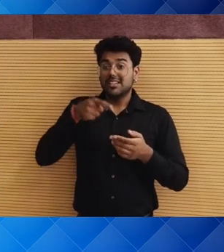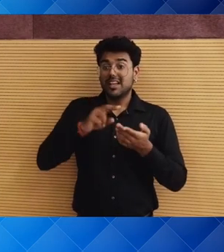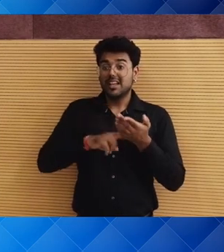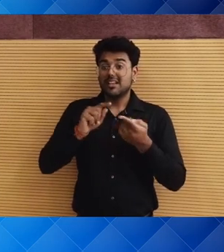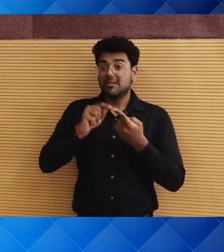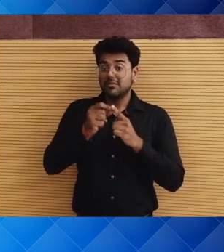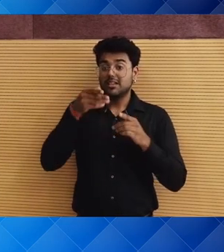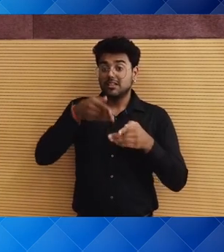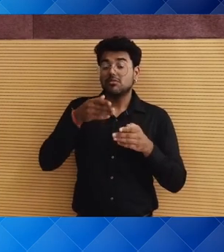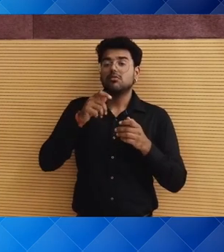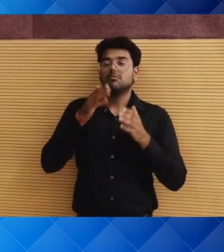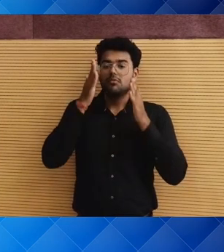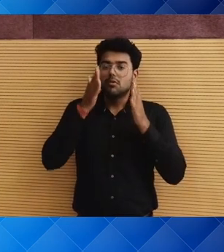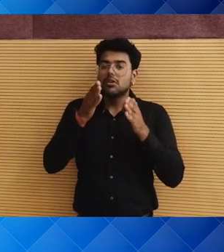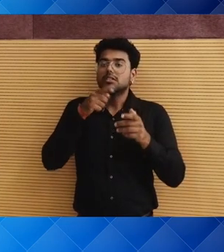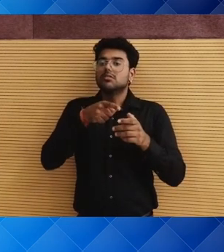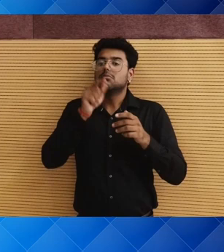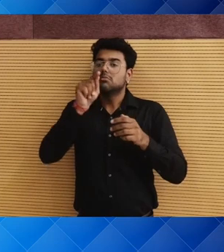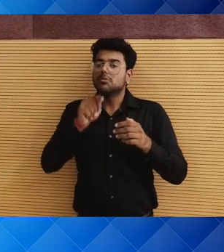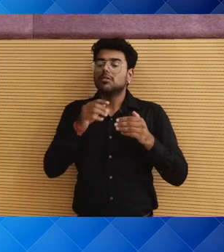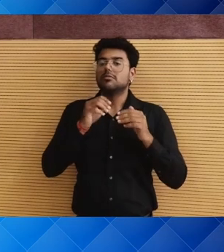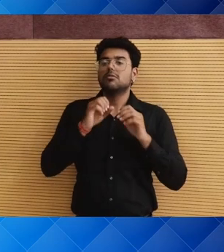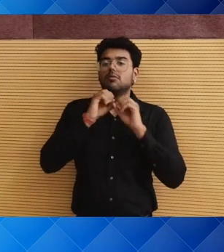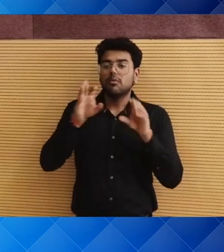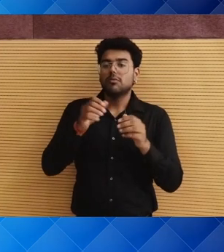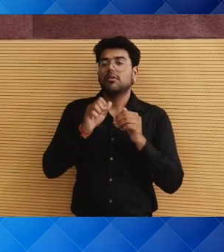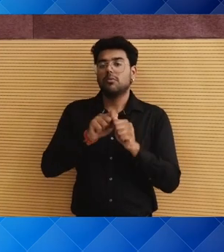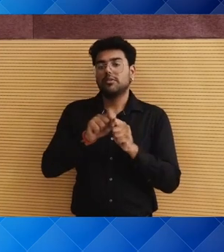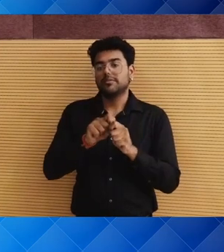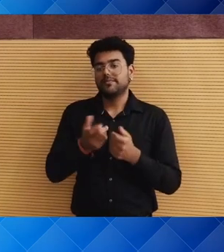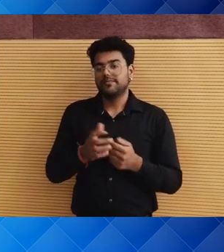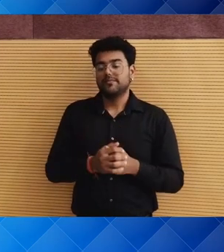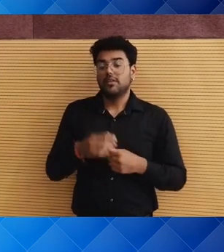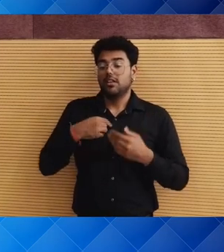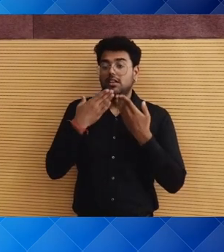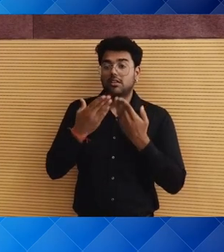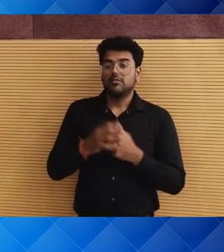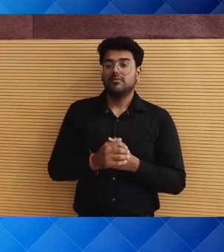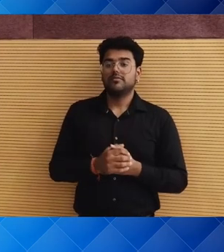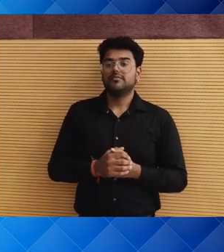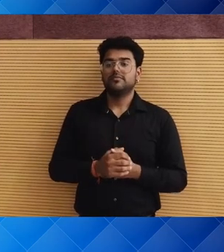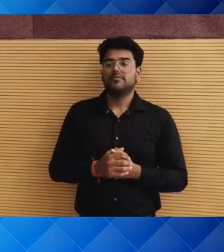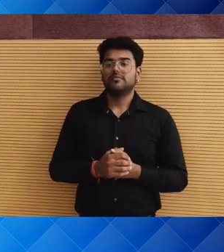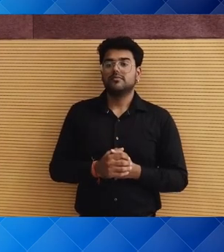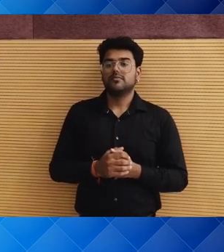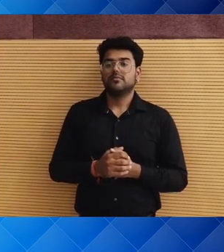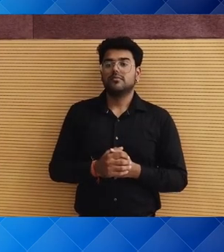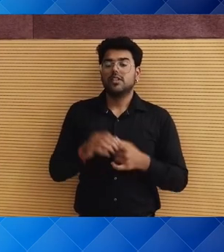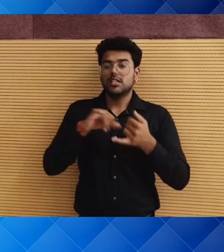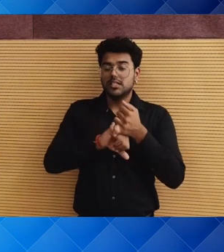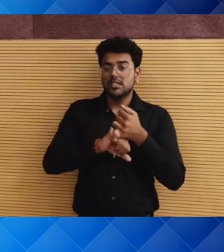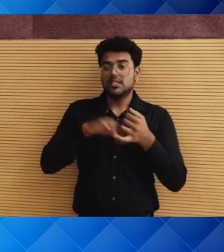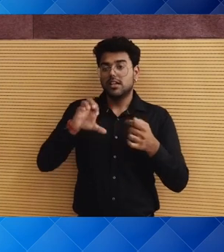करने के रूप में हम काम करें। मैं बहुत बहुत धन्यवाद देता हूँ सर आपका। मैं माननीय राज्य शिक्षा मंत्री